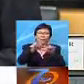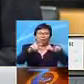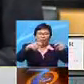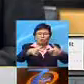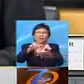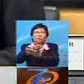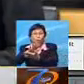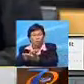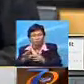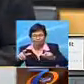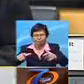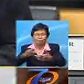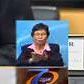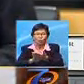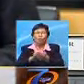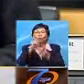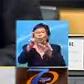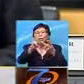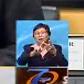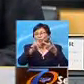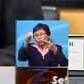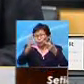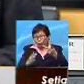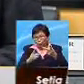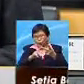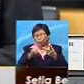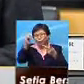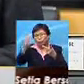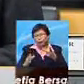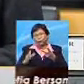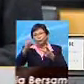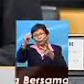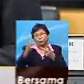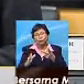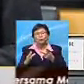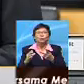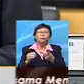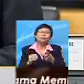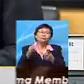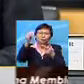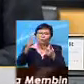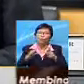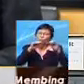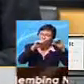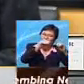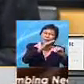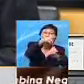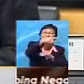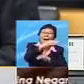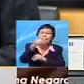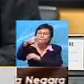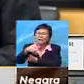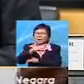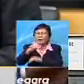di sekolah. Yang keduanya adalah para guru yang terlibat di dalam pengajaran dan pembelajaran dan